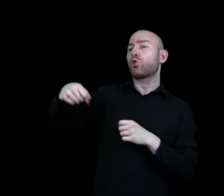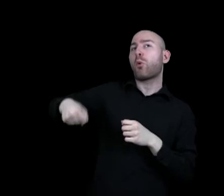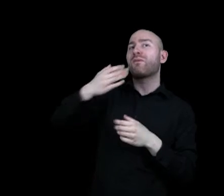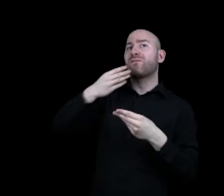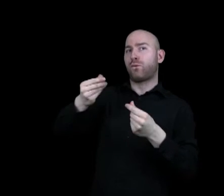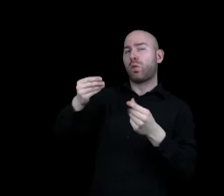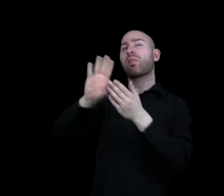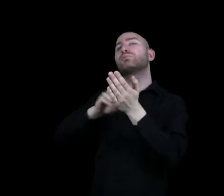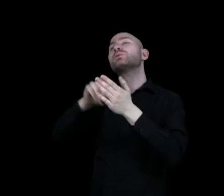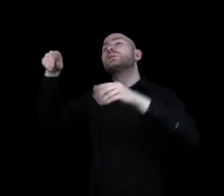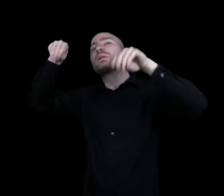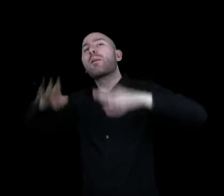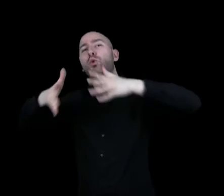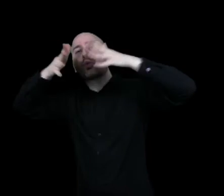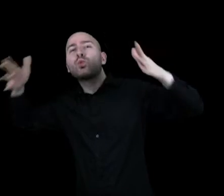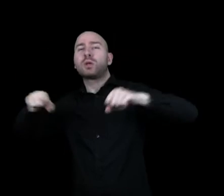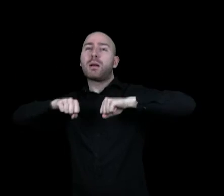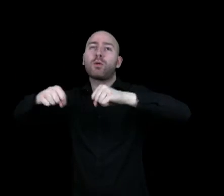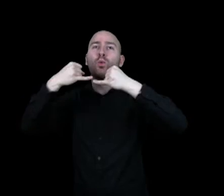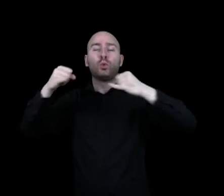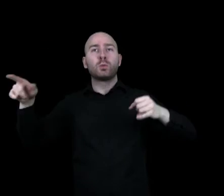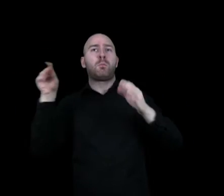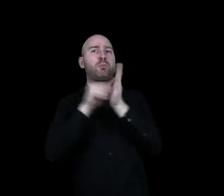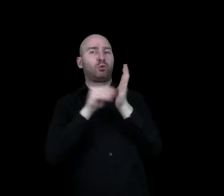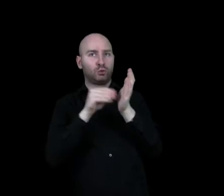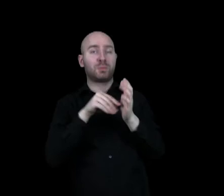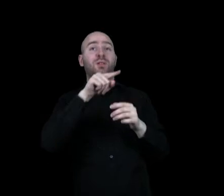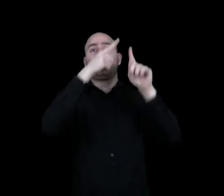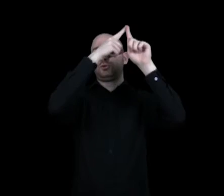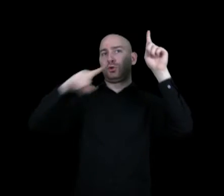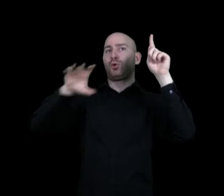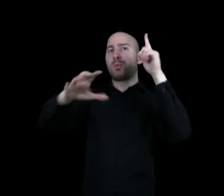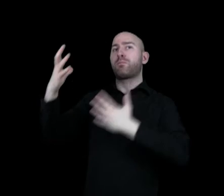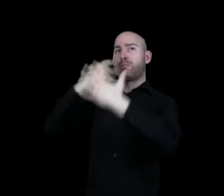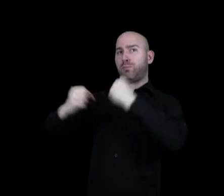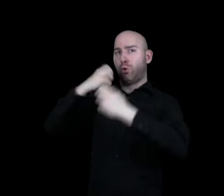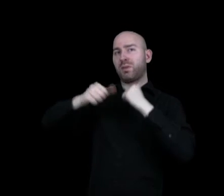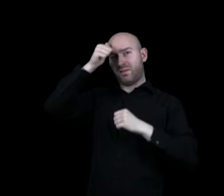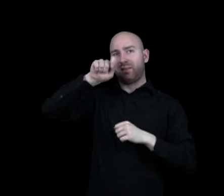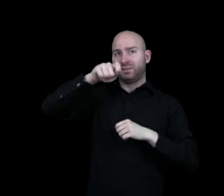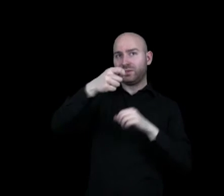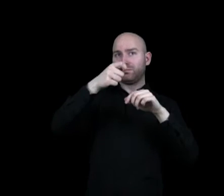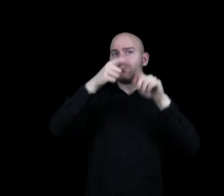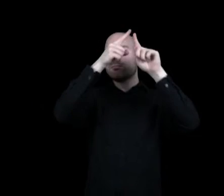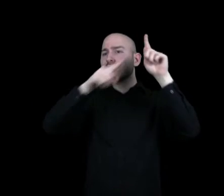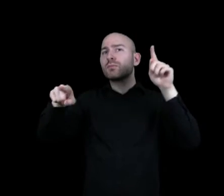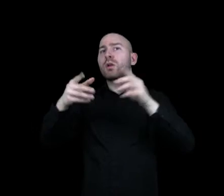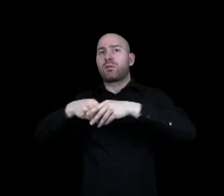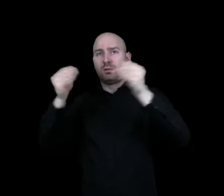supermarkety. Krzywa popytu, czyli krzywa korzyści krańcowych. Korzyści krańcowe.